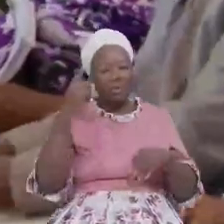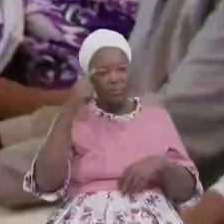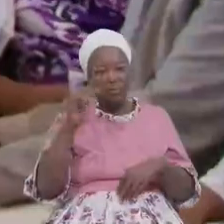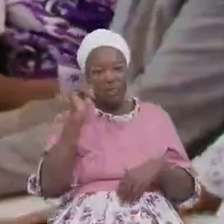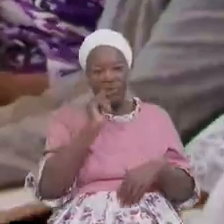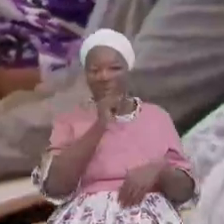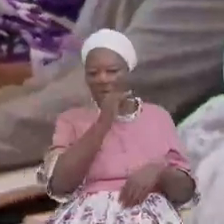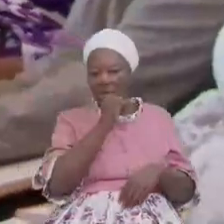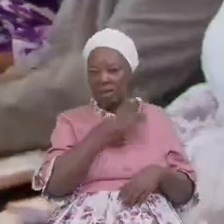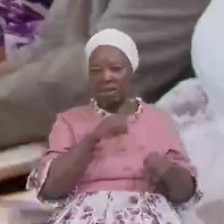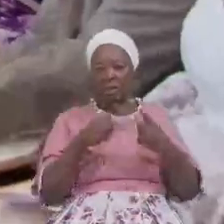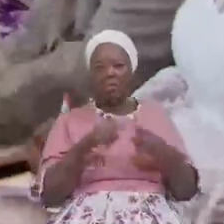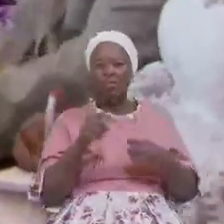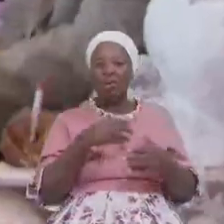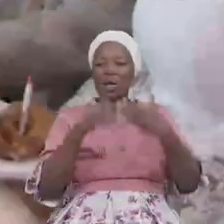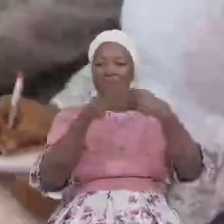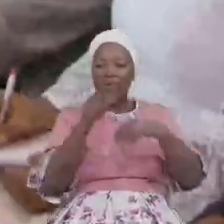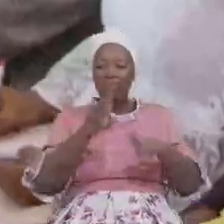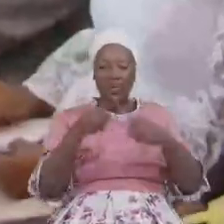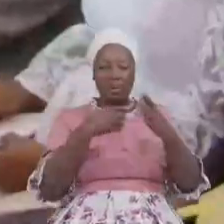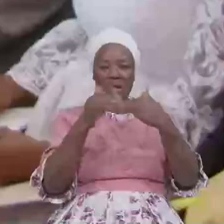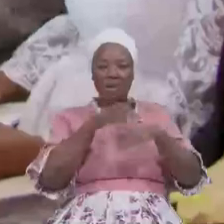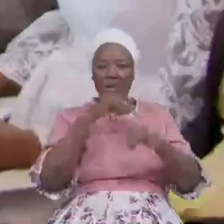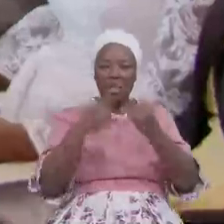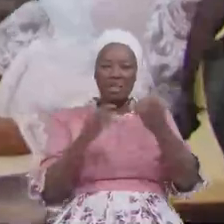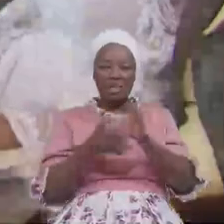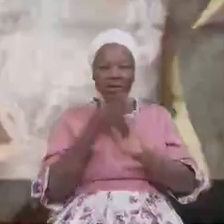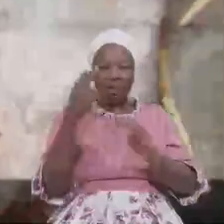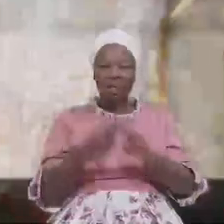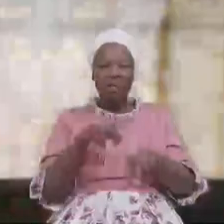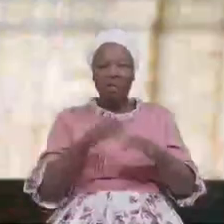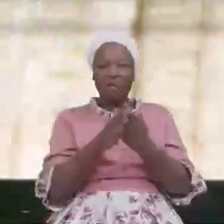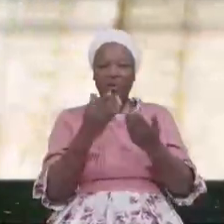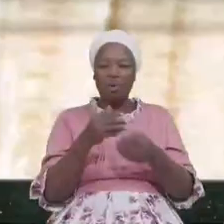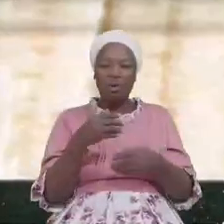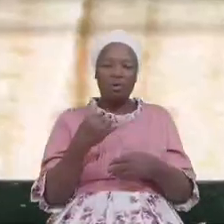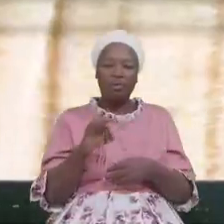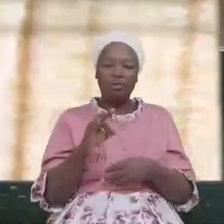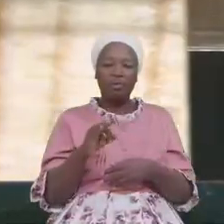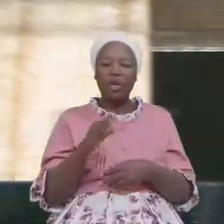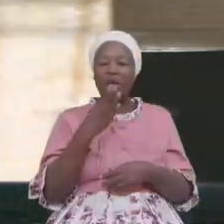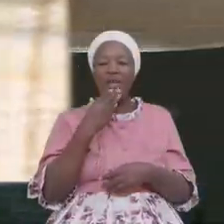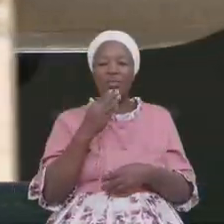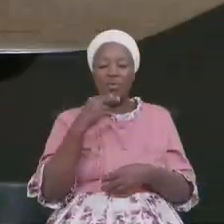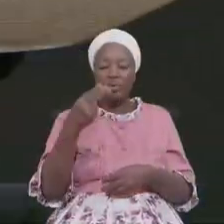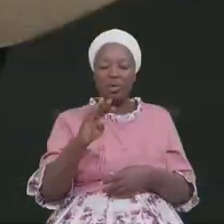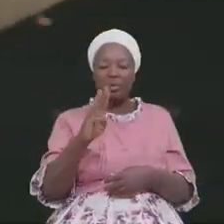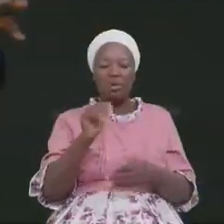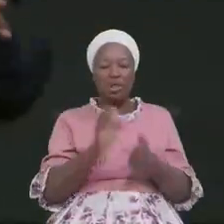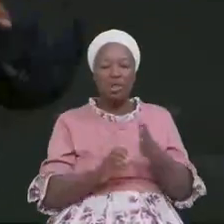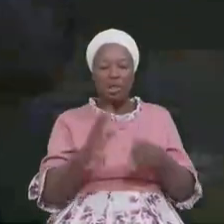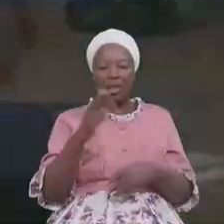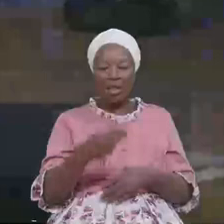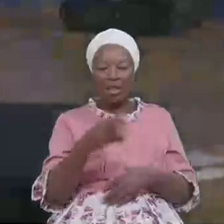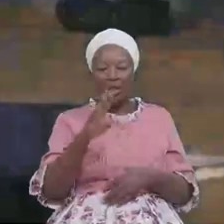2, verset 10. Hébreux 2, verset 10. On dit, il convenait en